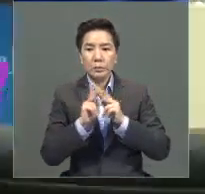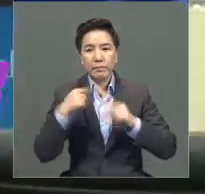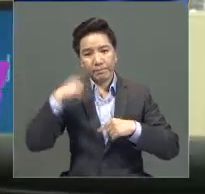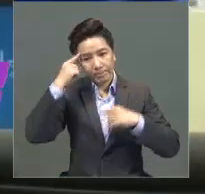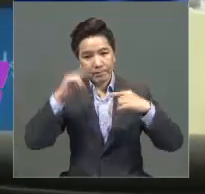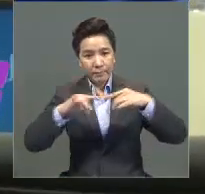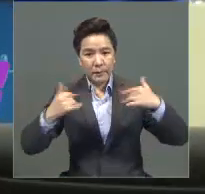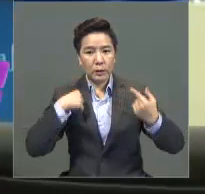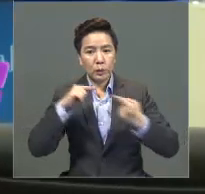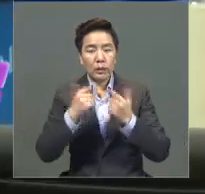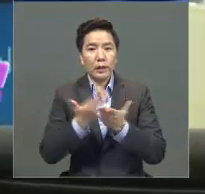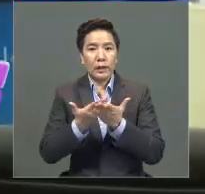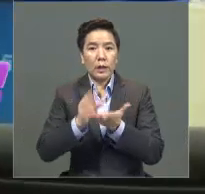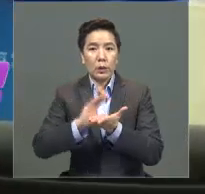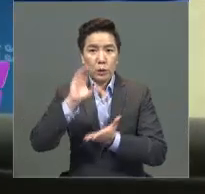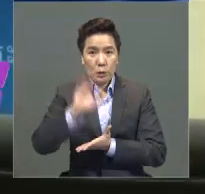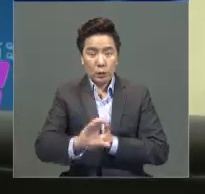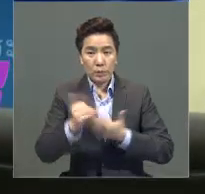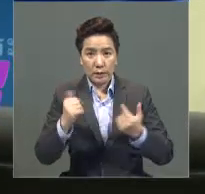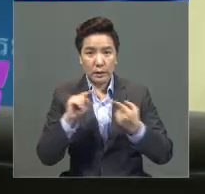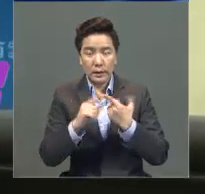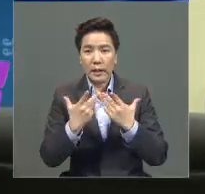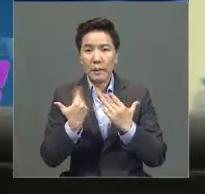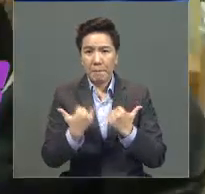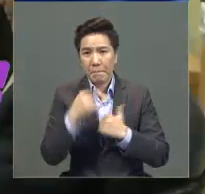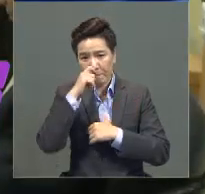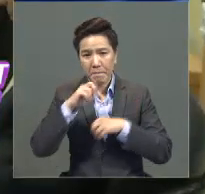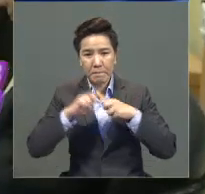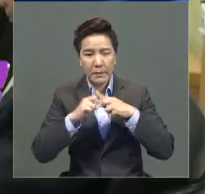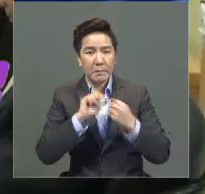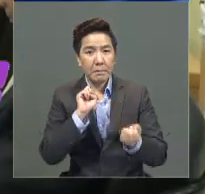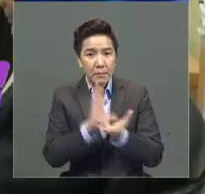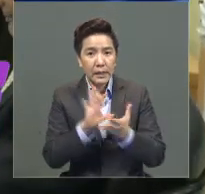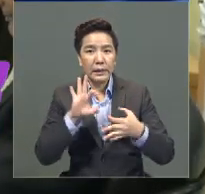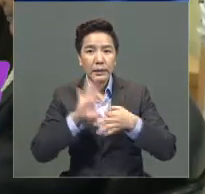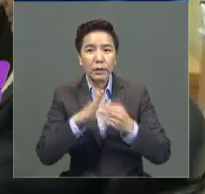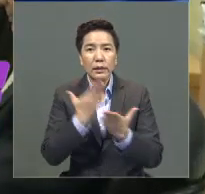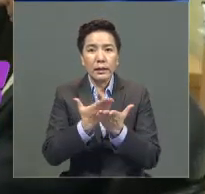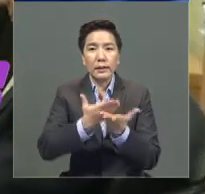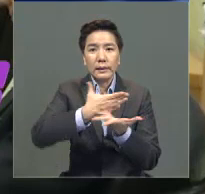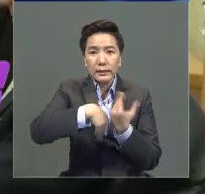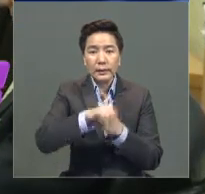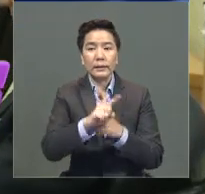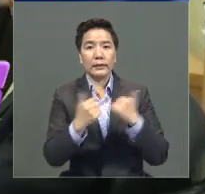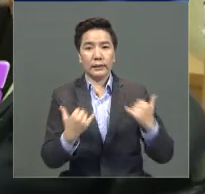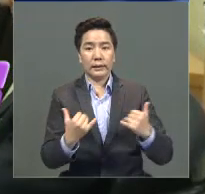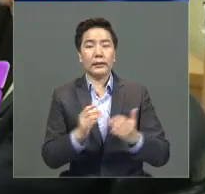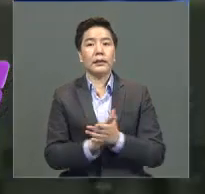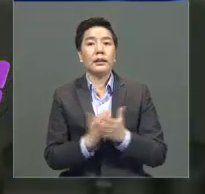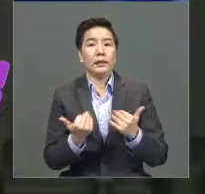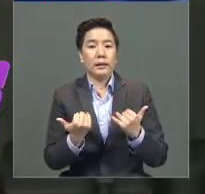ที่ไม่เห็นด้วยกับการใช้งบประมาณจำนวนมากในช่วงที่ประเทศนั้นกำลังประสบและภาวะวิกฤติทางเศรษฐกิจ